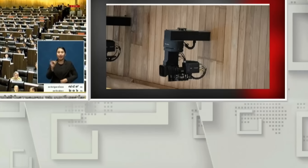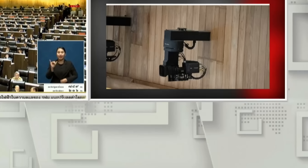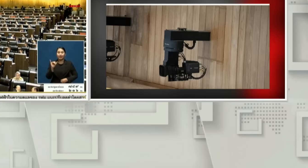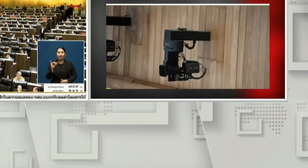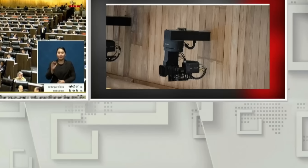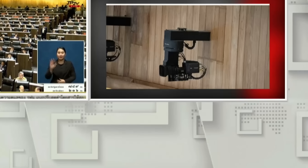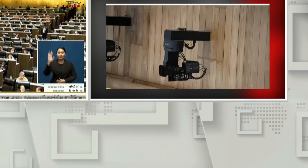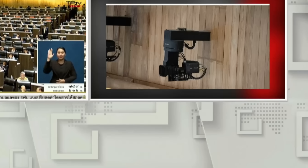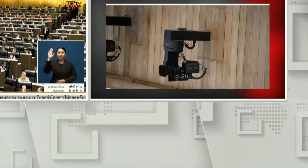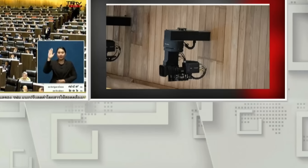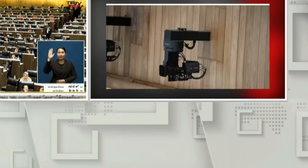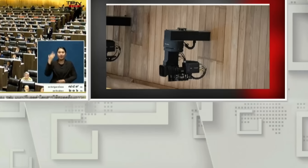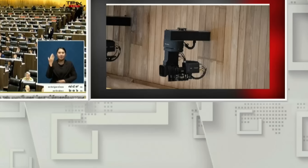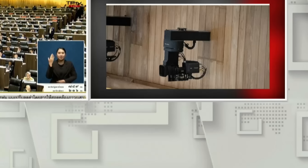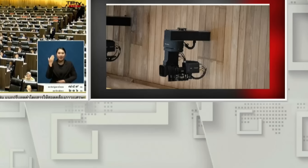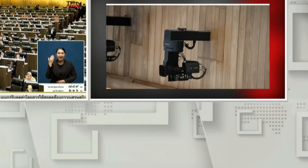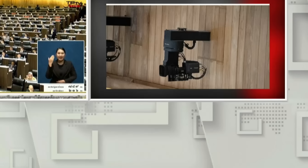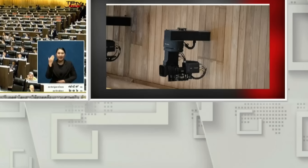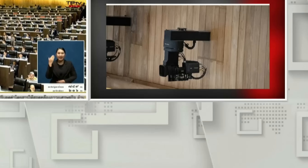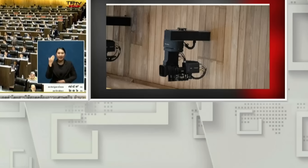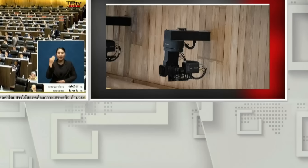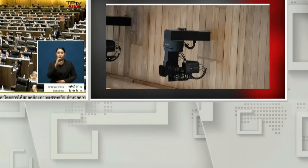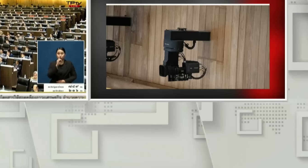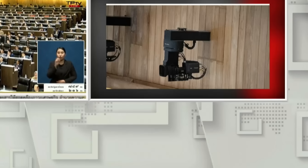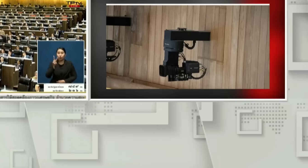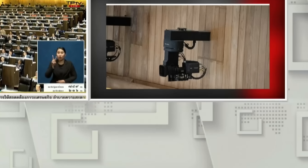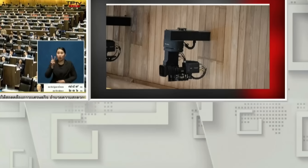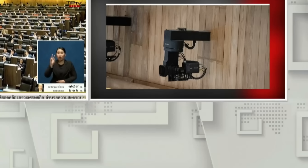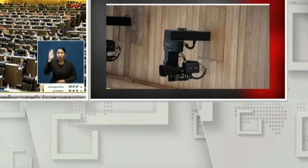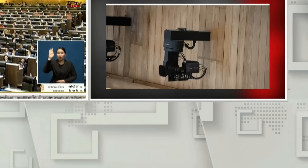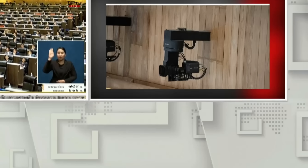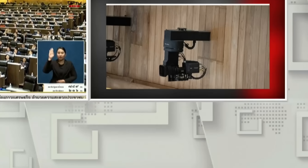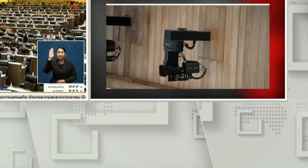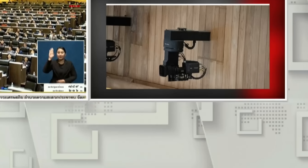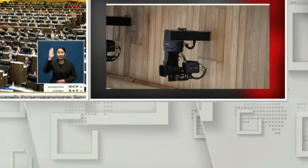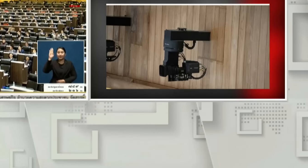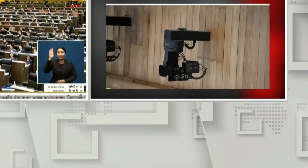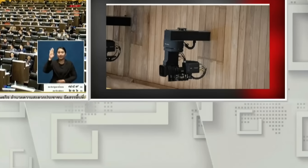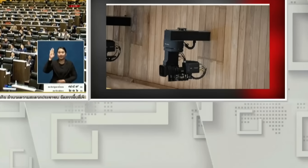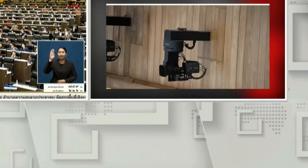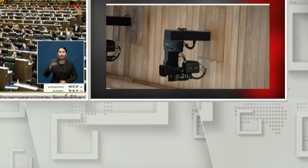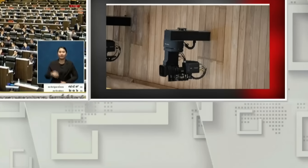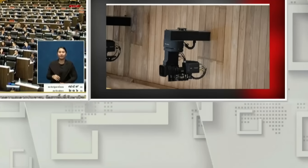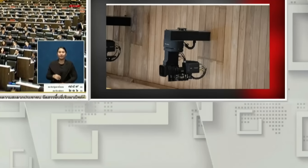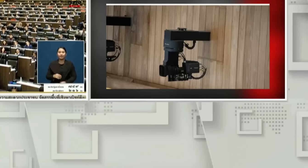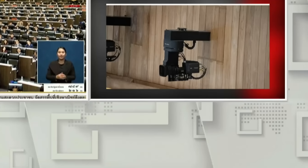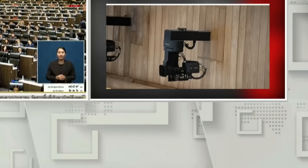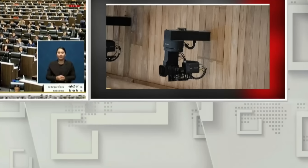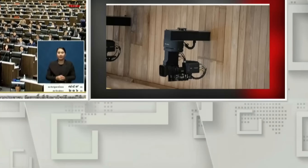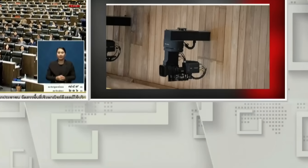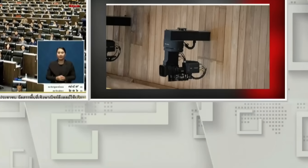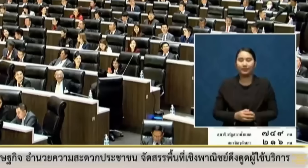ทีที่ผลการโหวตเสร็จสิ้นเนี่ยเราจะรีบนะคะรายงานให้คุณผู้ชมได้รับทราบแต่ว่าอย่างที่เรารายงานไปตั้ง